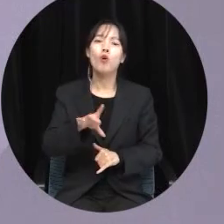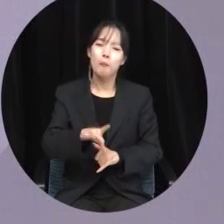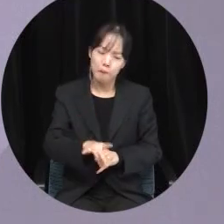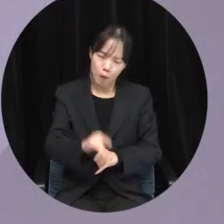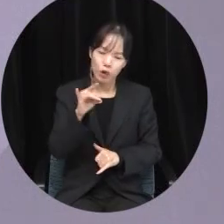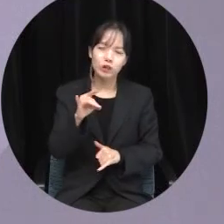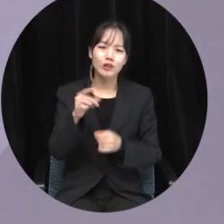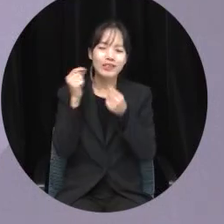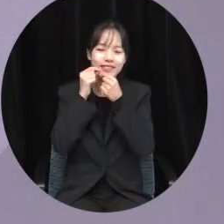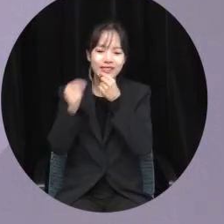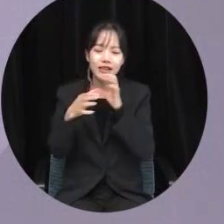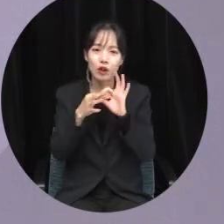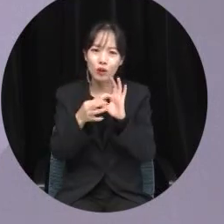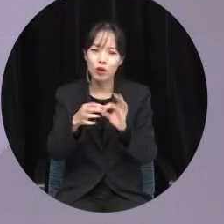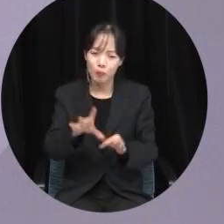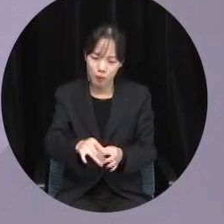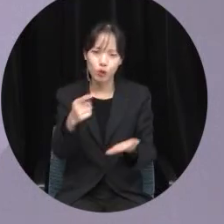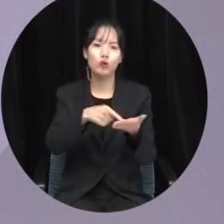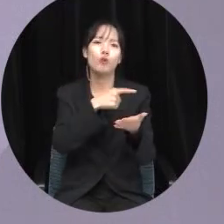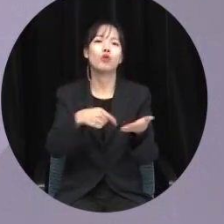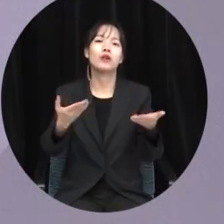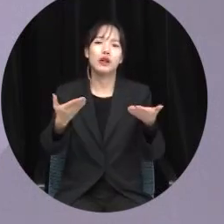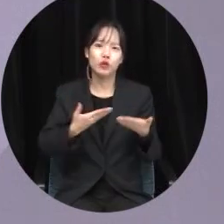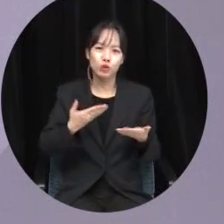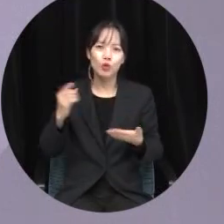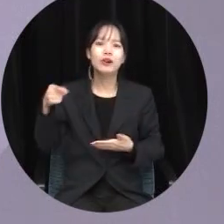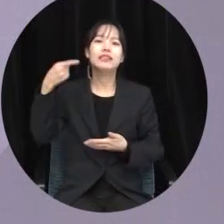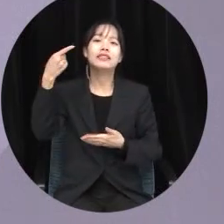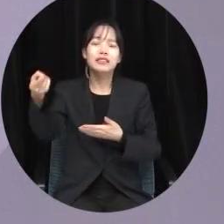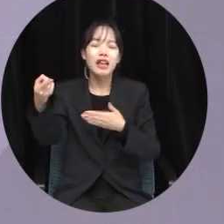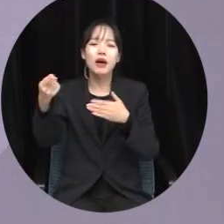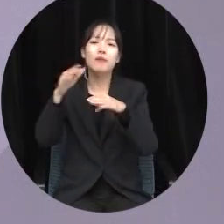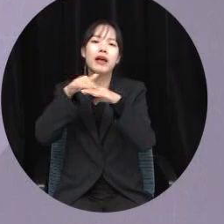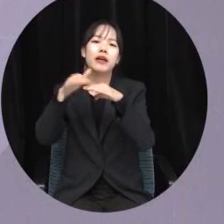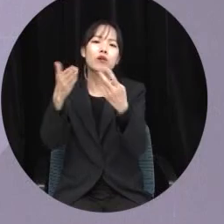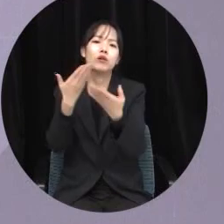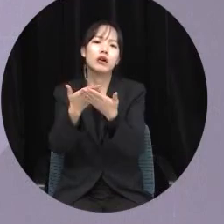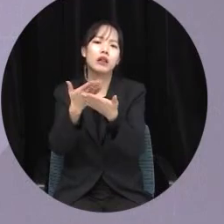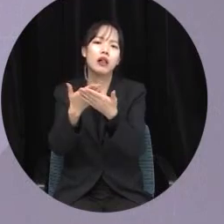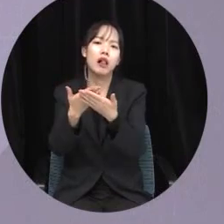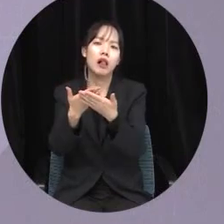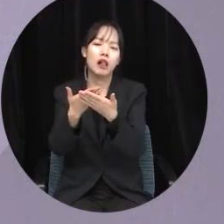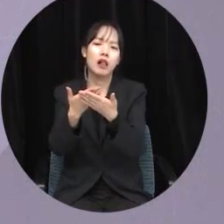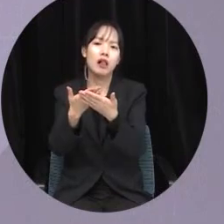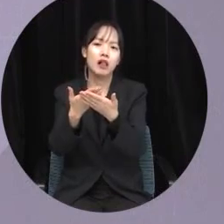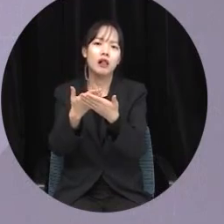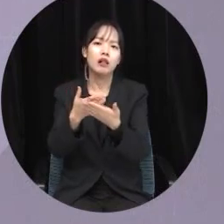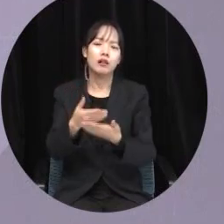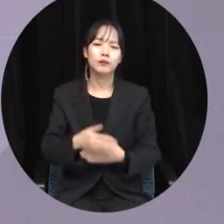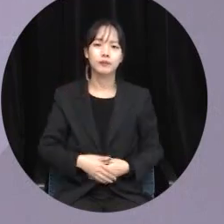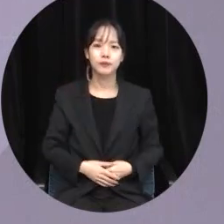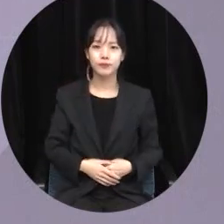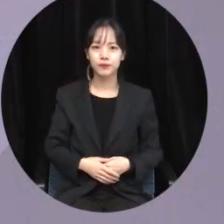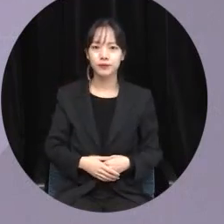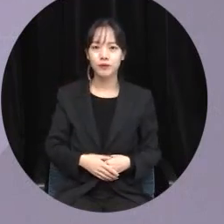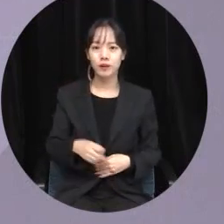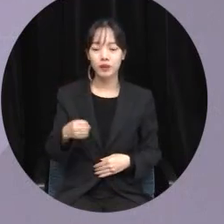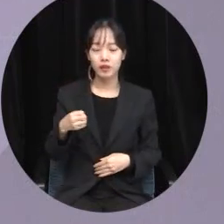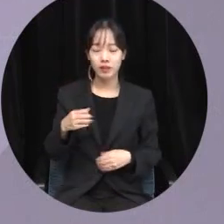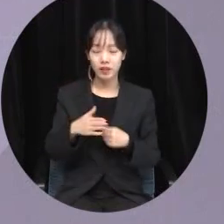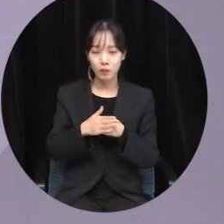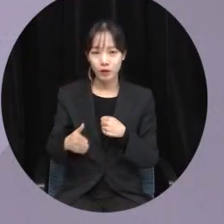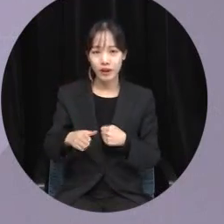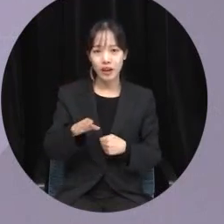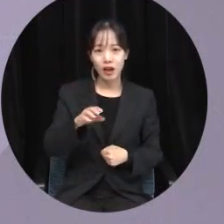회수를 중심으로 해결책을 원하고 있습니다. 그래서 허그가 도시주택본융공사가 우선